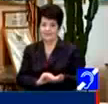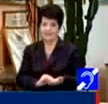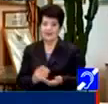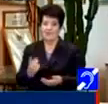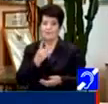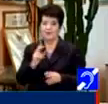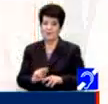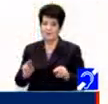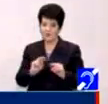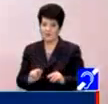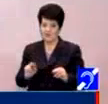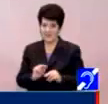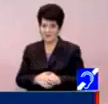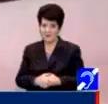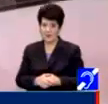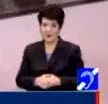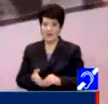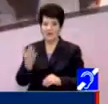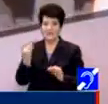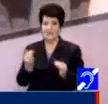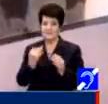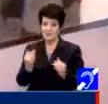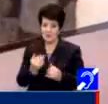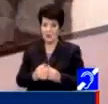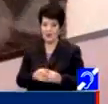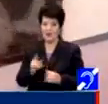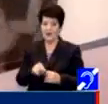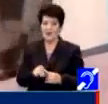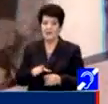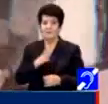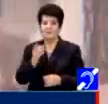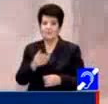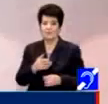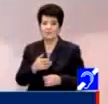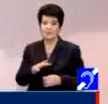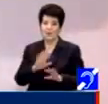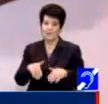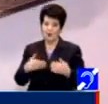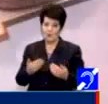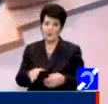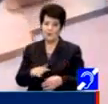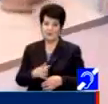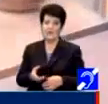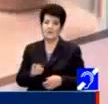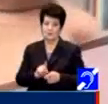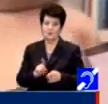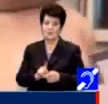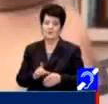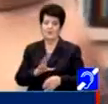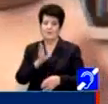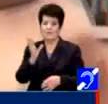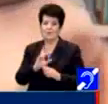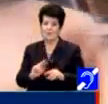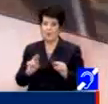primei mele profesoare și ulterior profesoare mele de istorie. Prin urmare, încă din gimnaziu mi-am propus ca să ajung profesoară